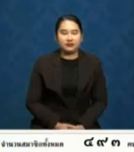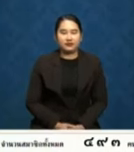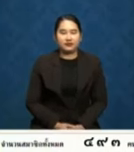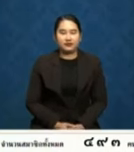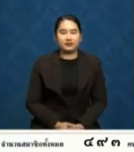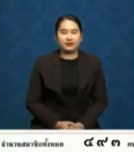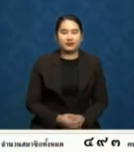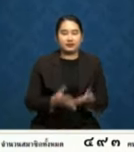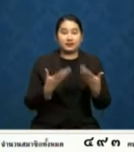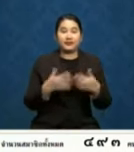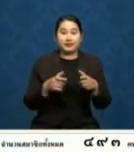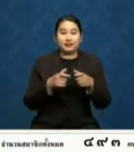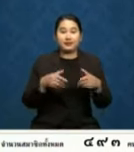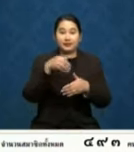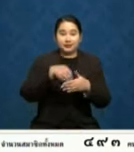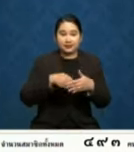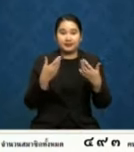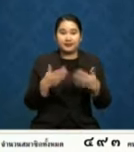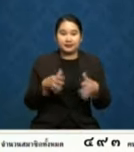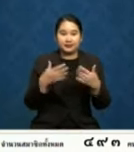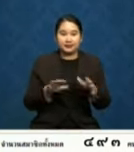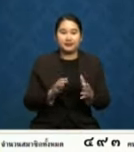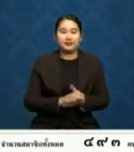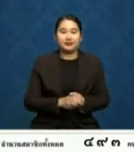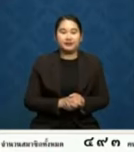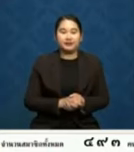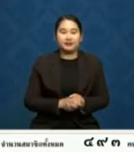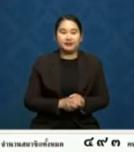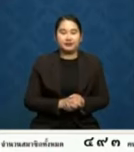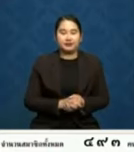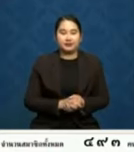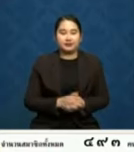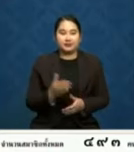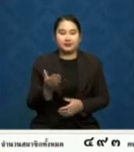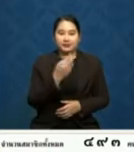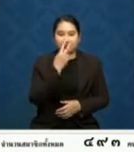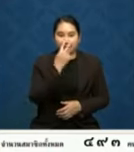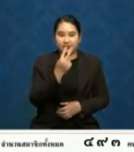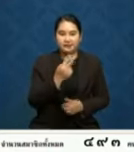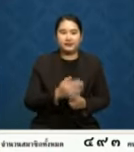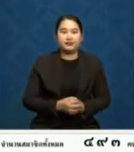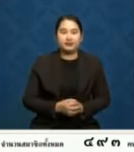ครับถ้าแสดงตนครบถ้วนแล้วกุณาแจ้งผล